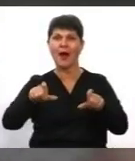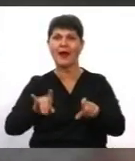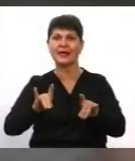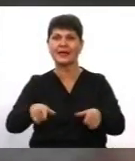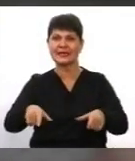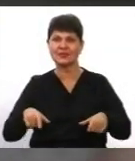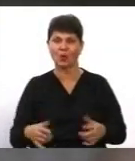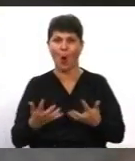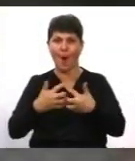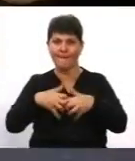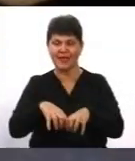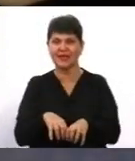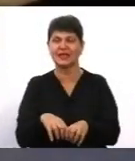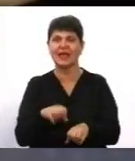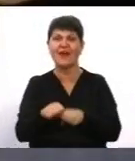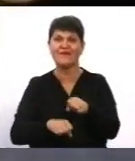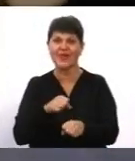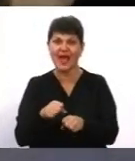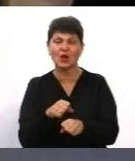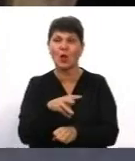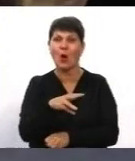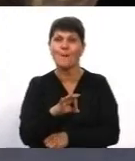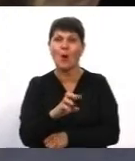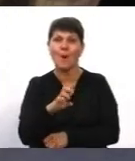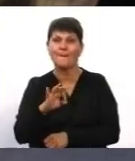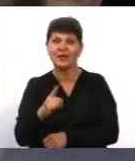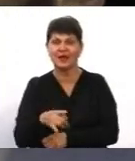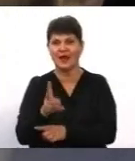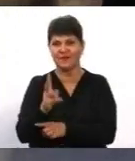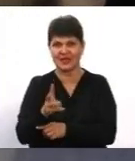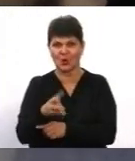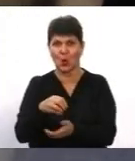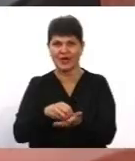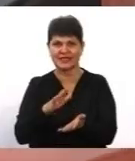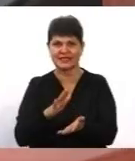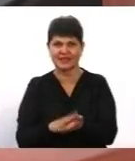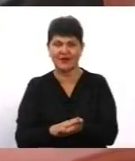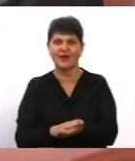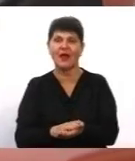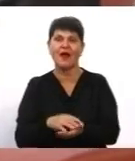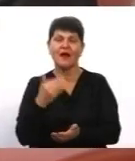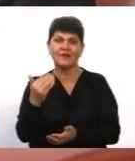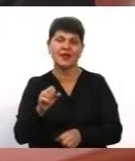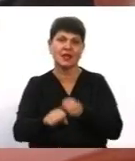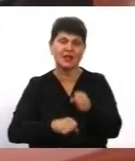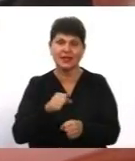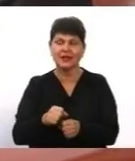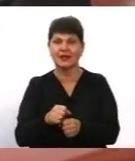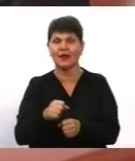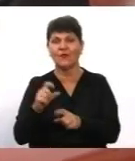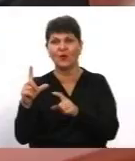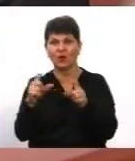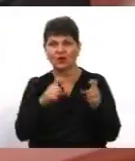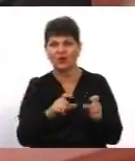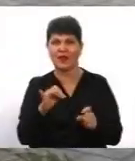і відеореєстратором. Відео відзняте під час подорожей Олексій викладає на своєму ютуб-каналі. Вага пілігрима – 40 кілограмів,